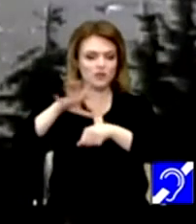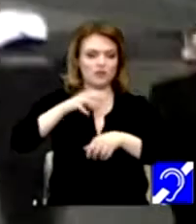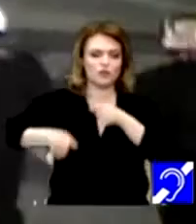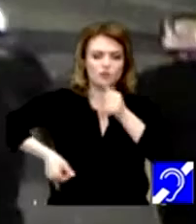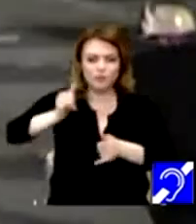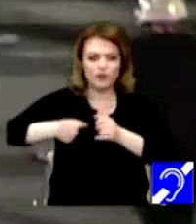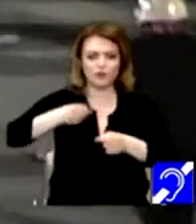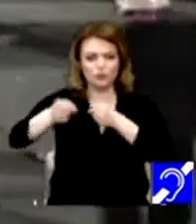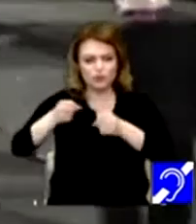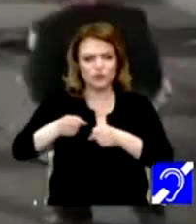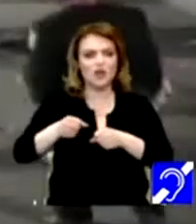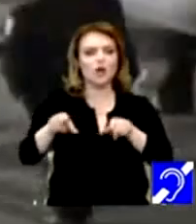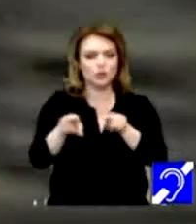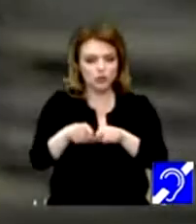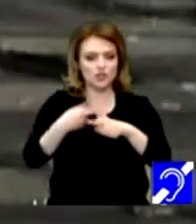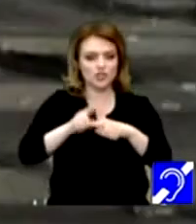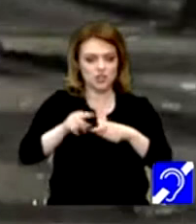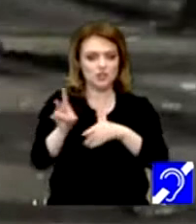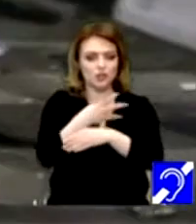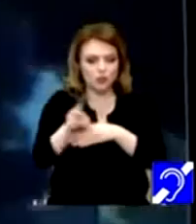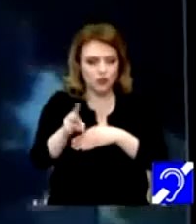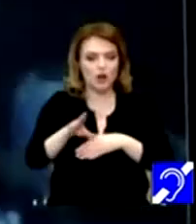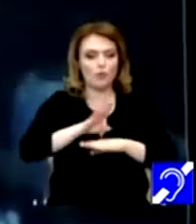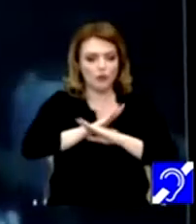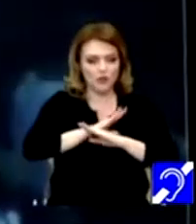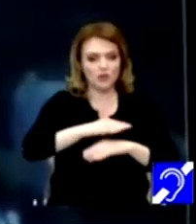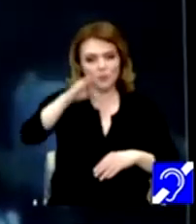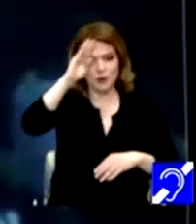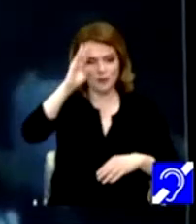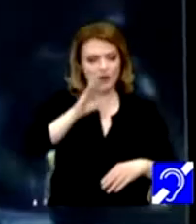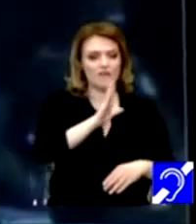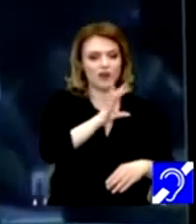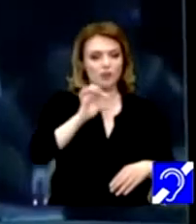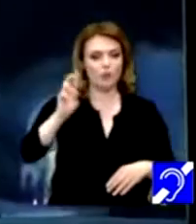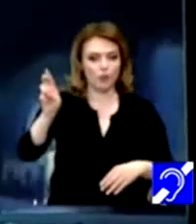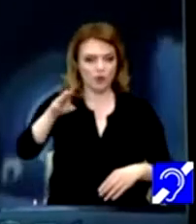de 7 aprilie și-a pierdut viața Valeriu Boboc.